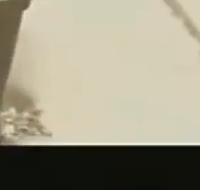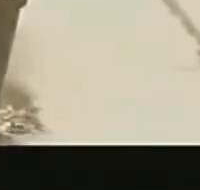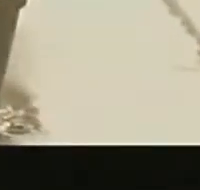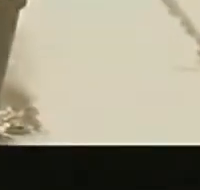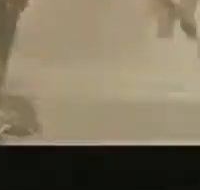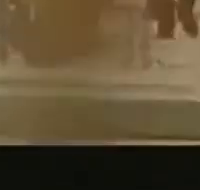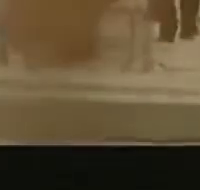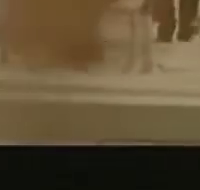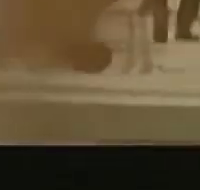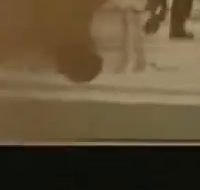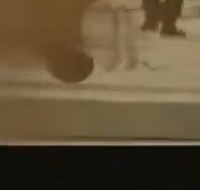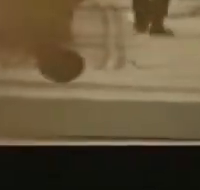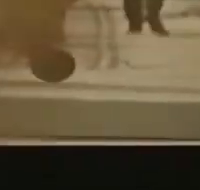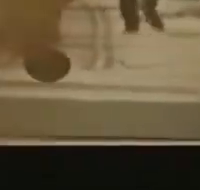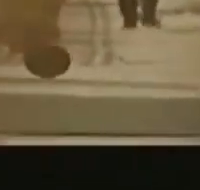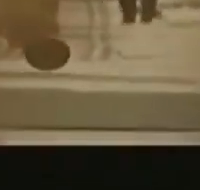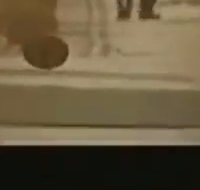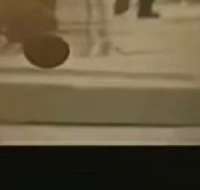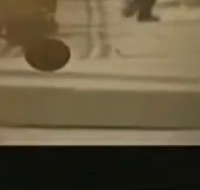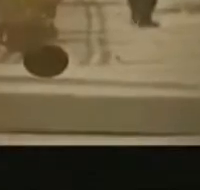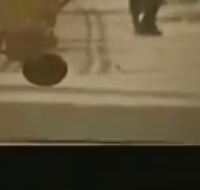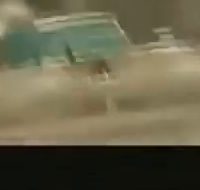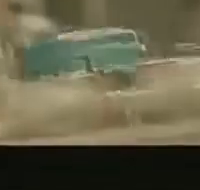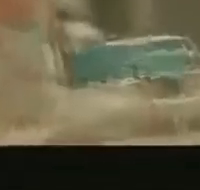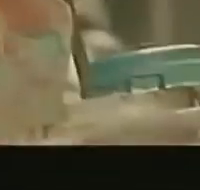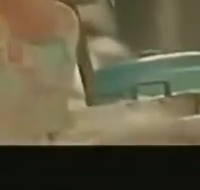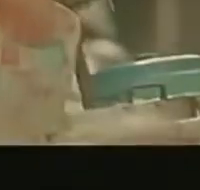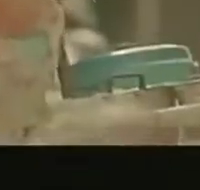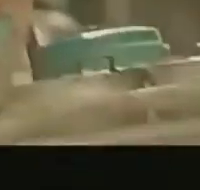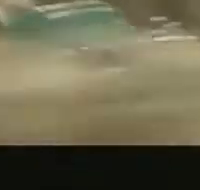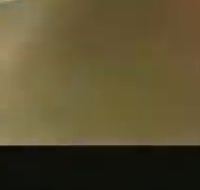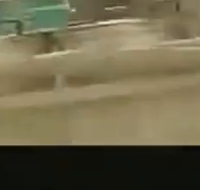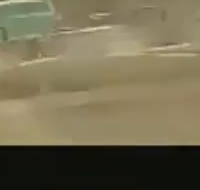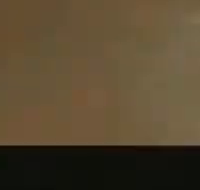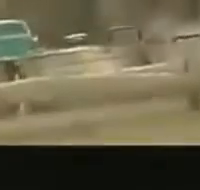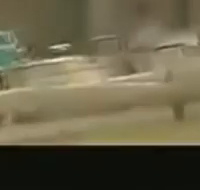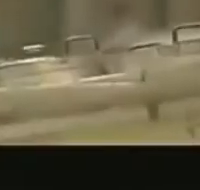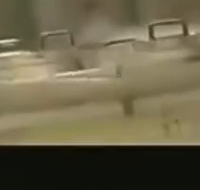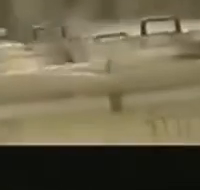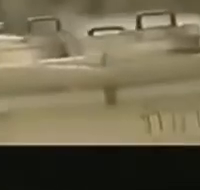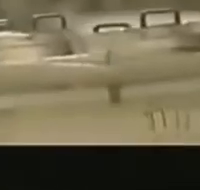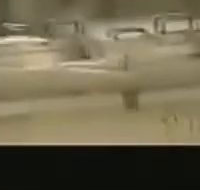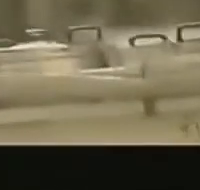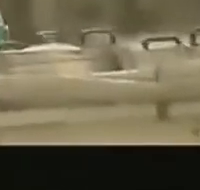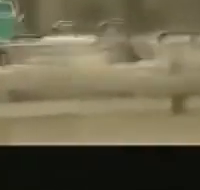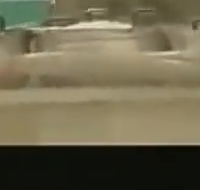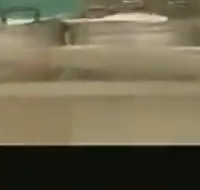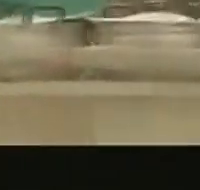Thank you.